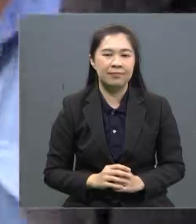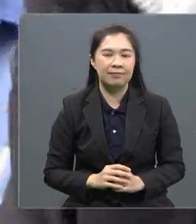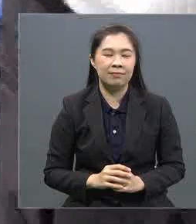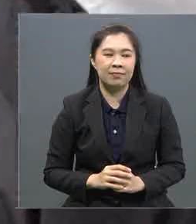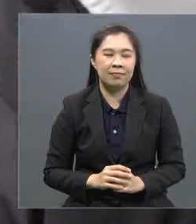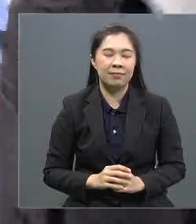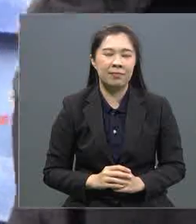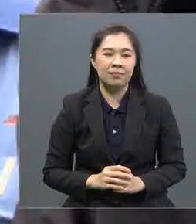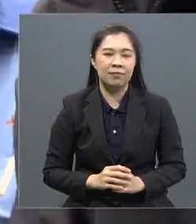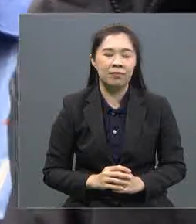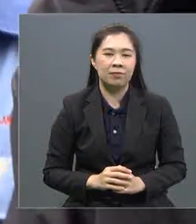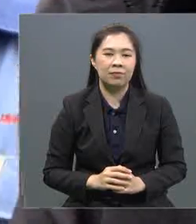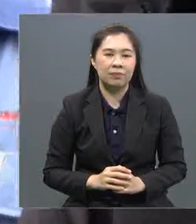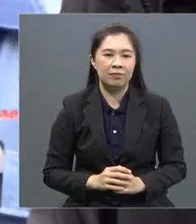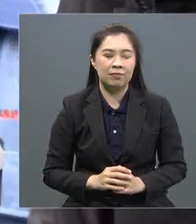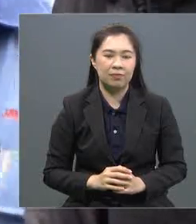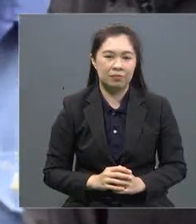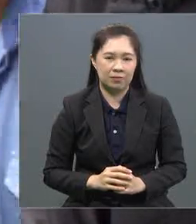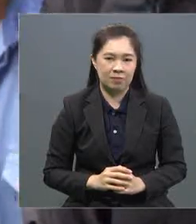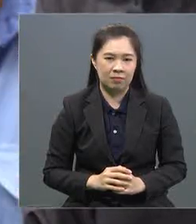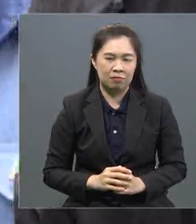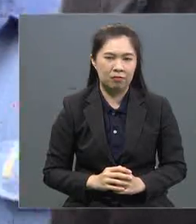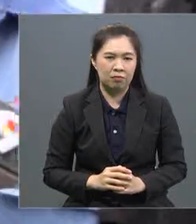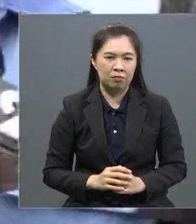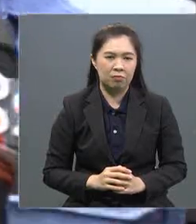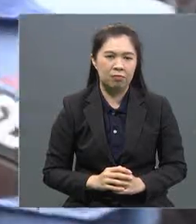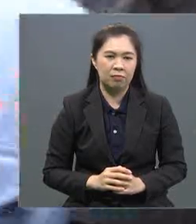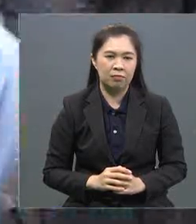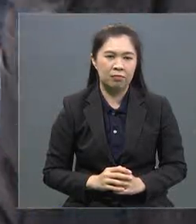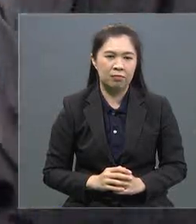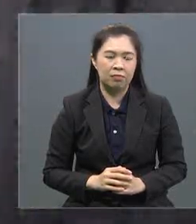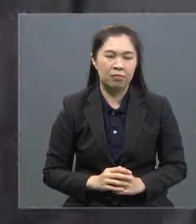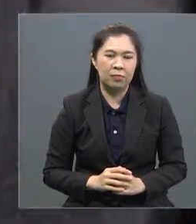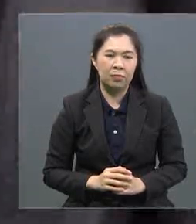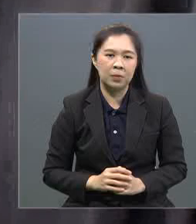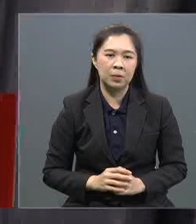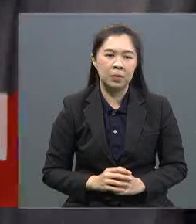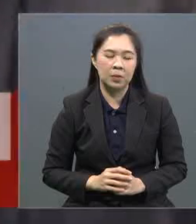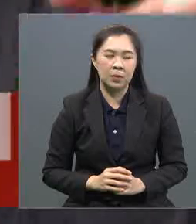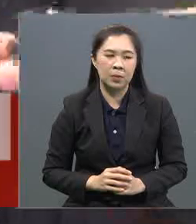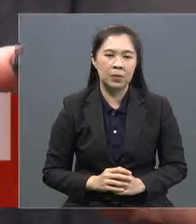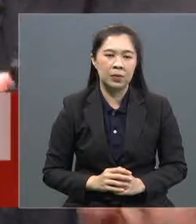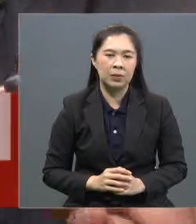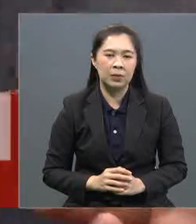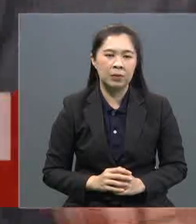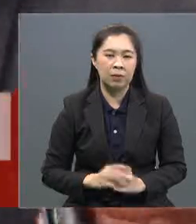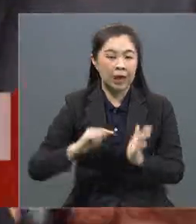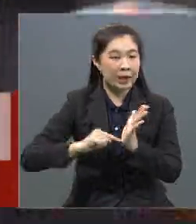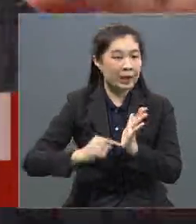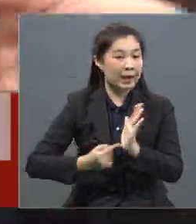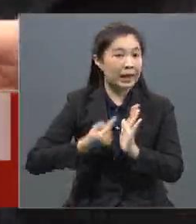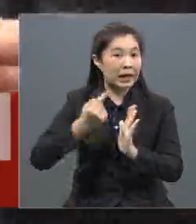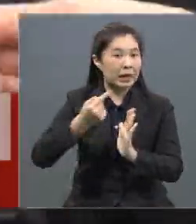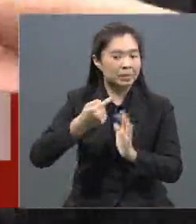ใดตัวแคดเมียมที่เอามาเนี่ยเอามาเมื่อไหร่ในหๆก็อยู่ตรงนี้เข้ามาในพื้นที่ของราวันไหนคเอจะเริ่มจริงๆช่วง